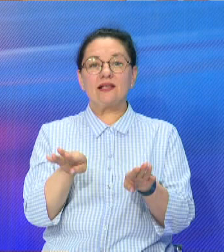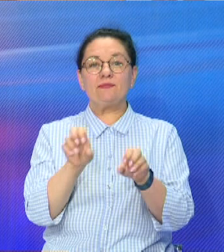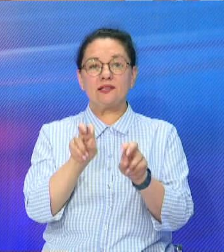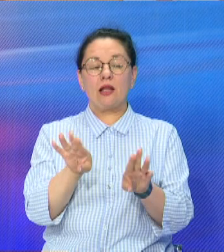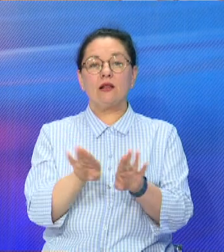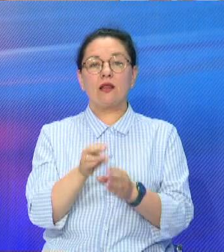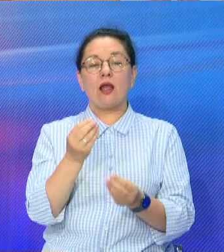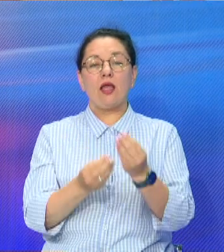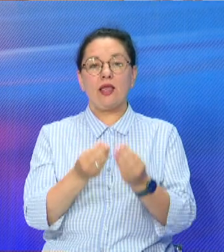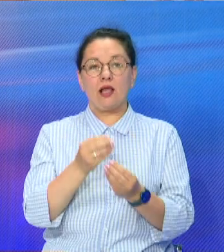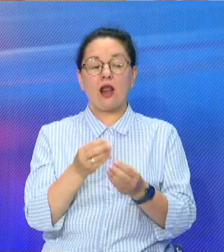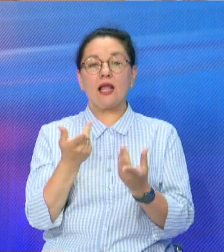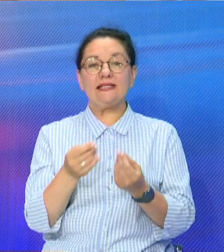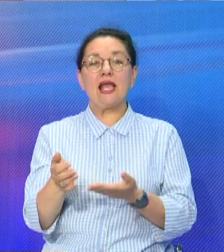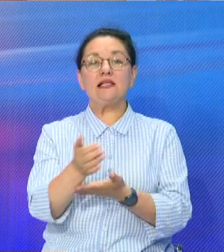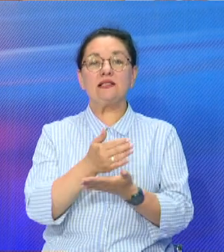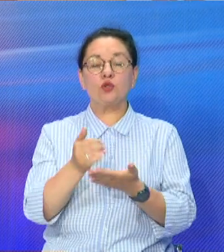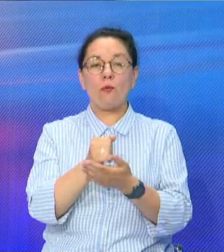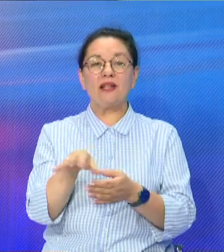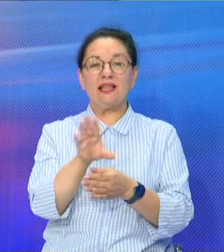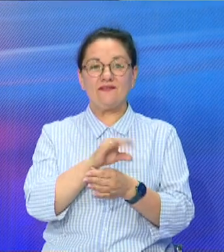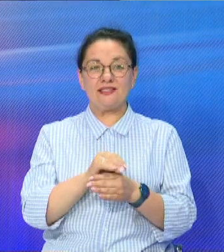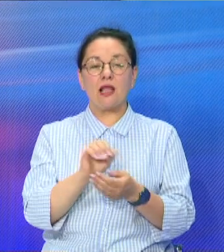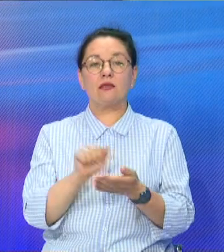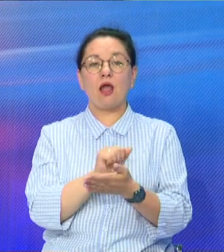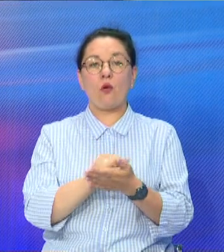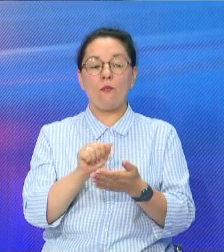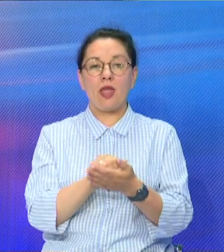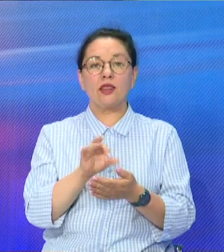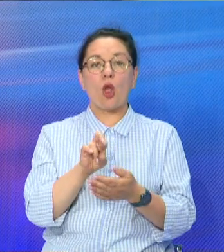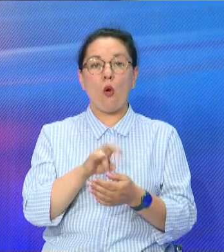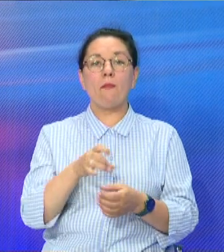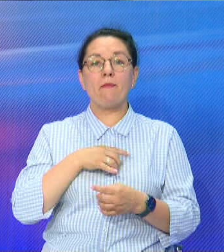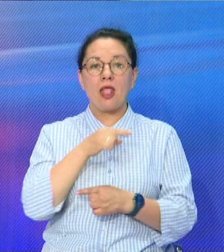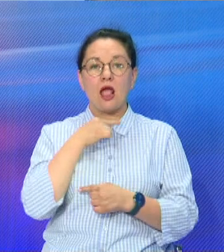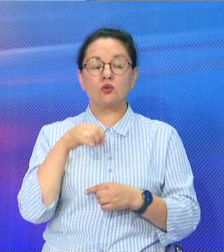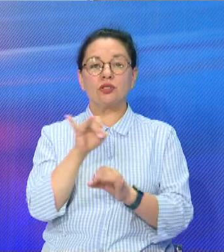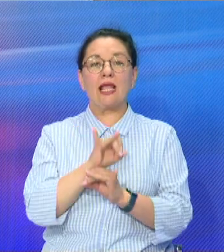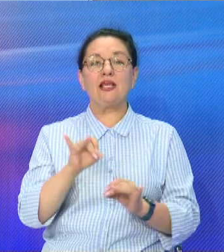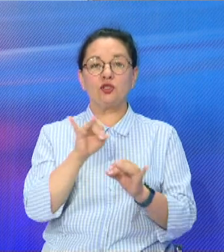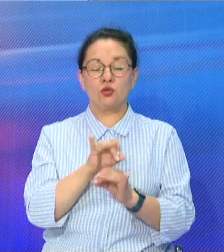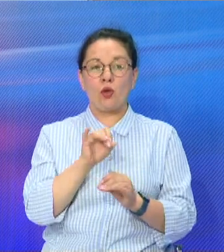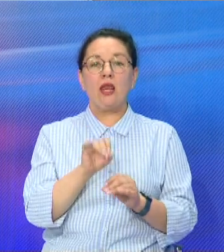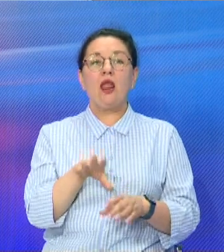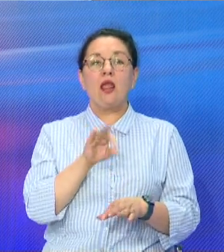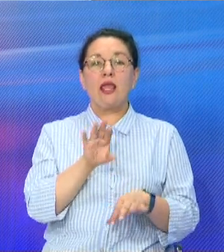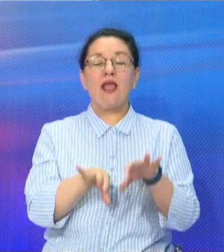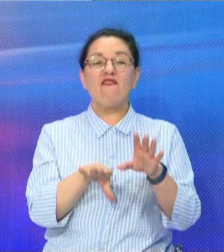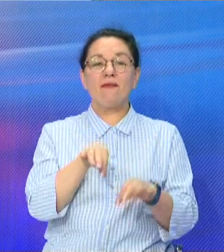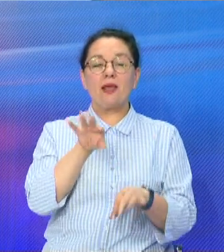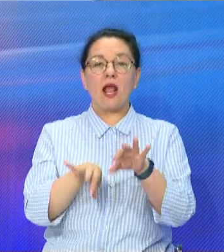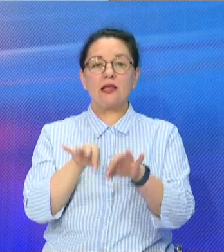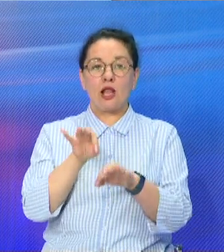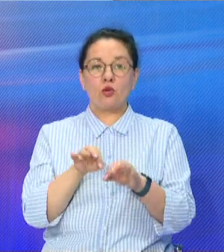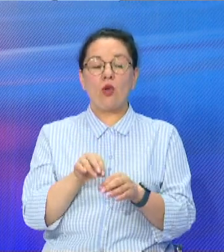воякой собраны материалы об истории нашей краины с власти карту беларуси с гулять удары сточная лотта вывод через гербы областных центров за